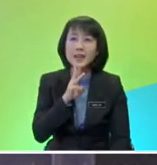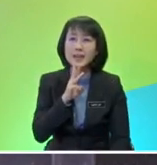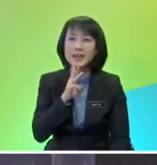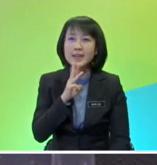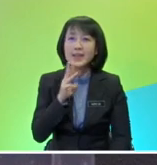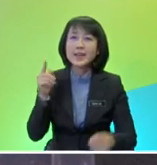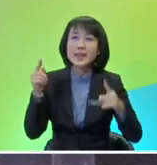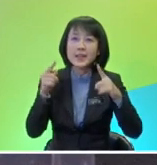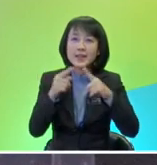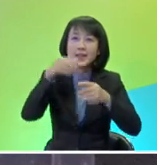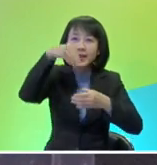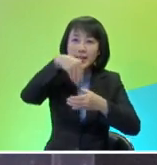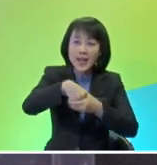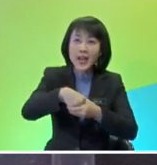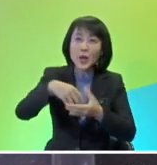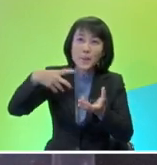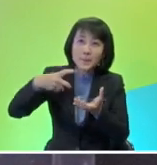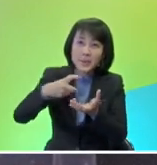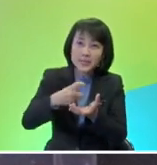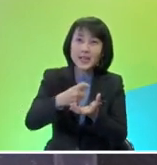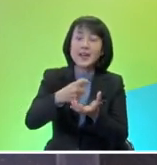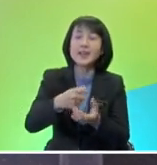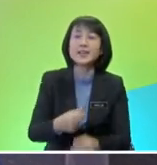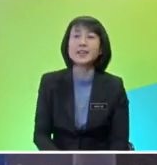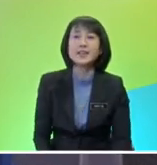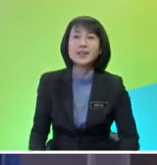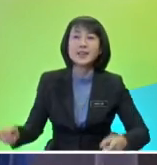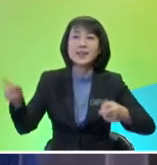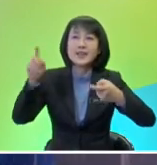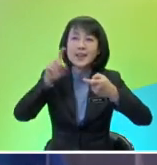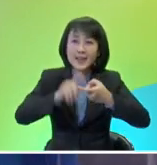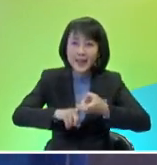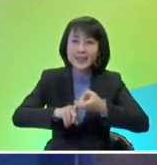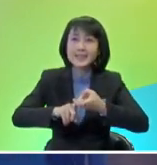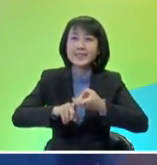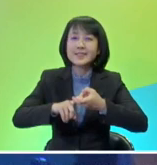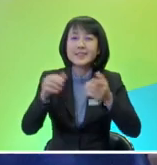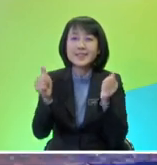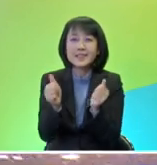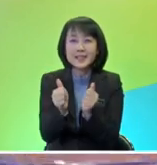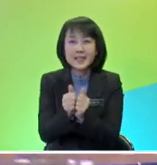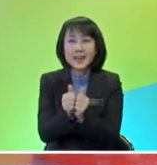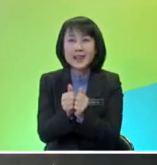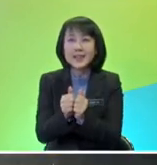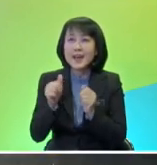ini. Jadi itu sebabnya. Ini berkaitan sebenarnya, sangat berkaitan dengan tekanan